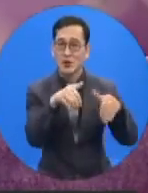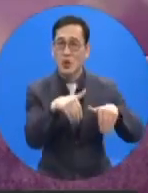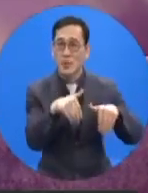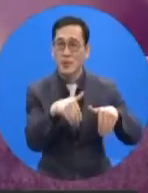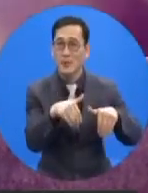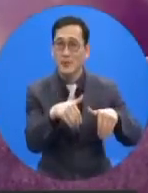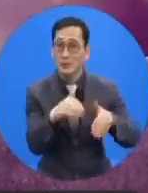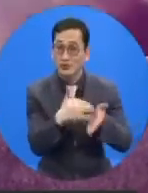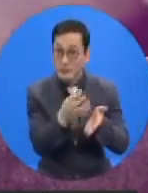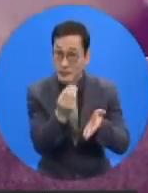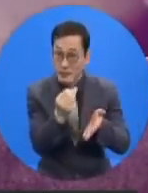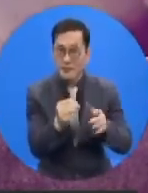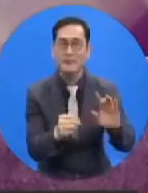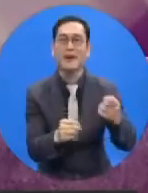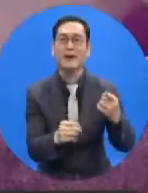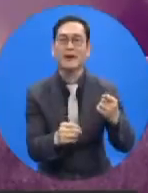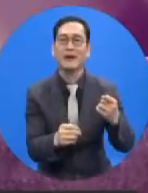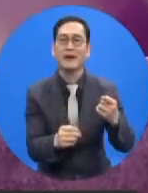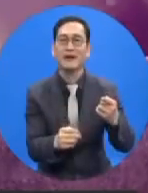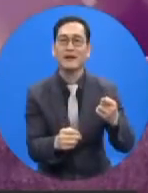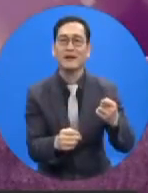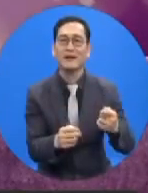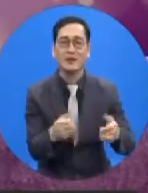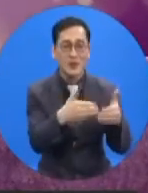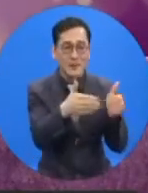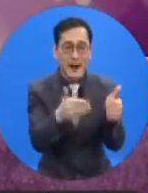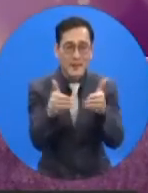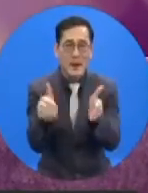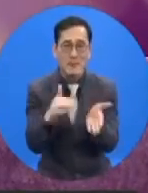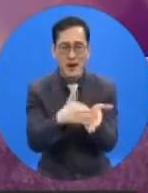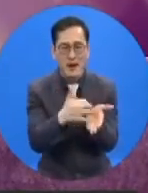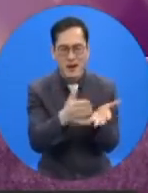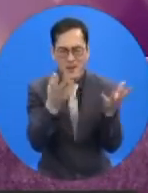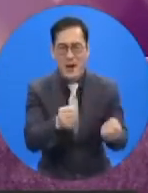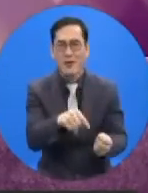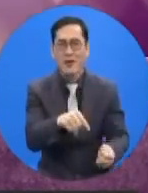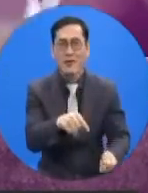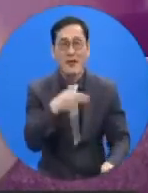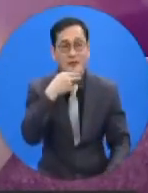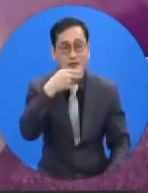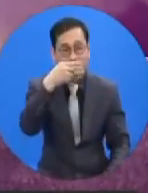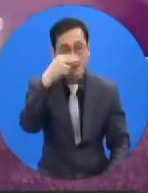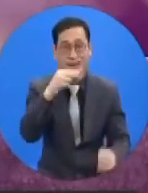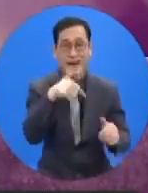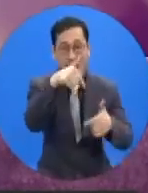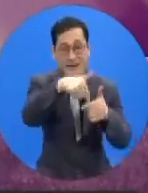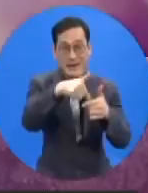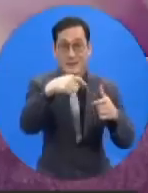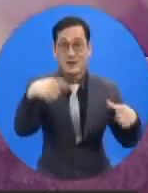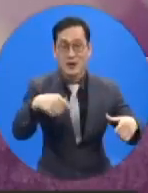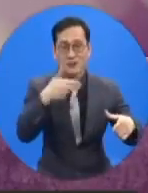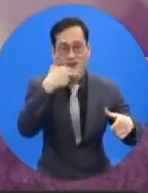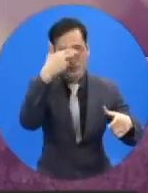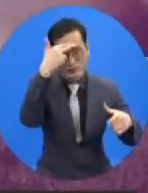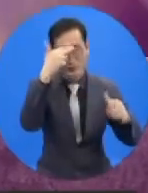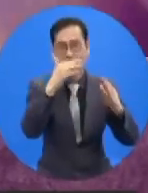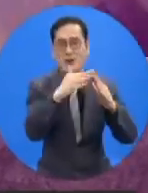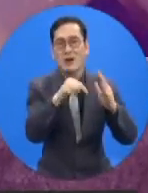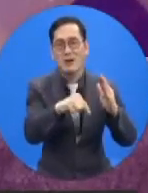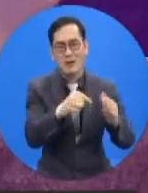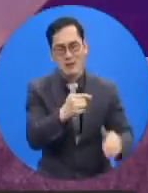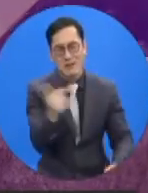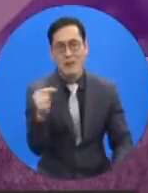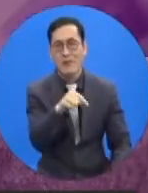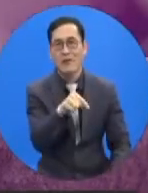그리고 이른바 방, 룸도 수십 개에 달하는 강남의 초대형 유흥업소 여 종업원이